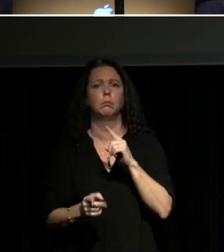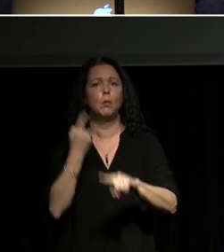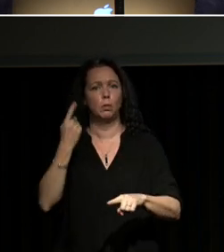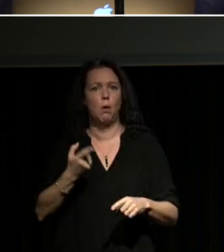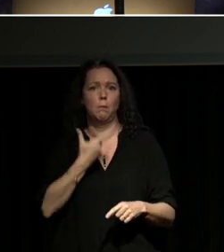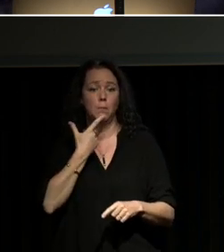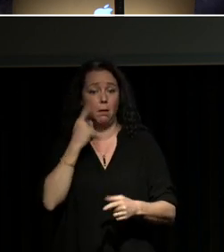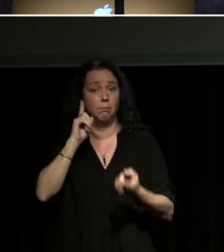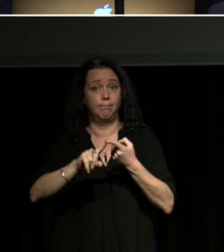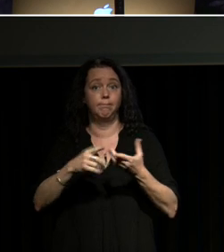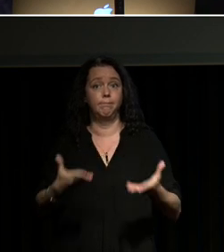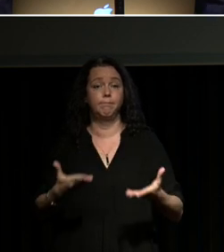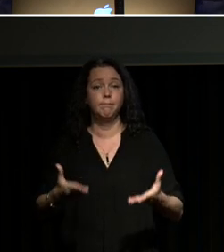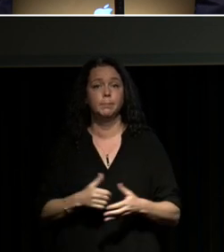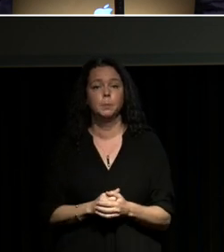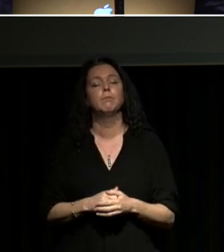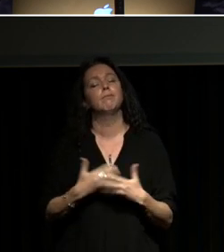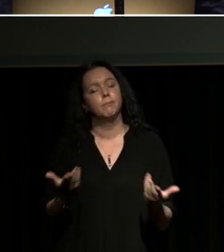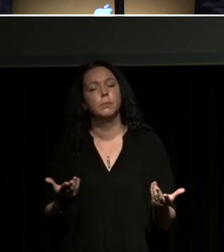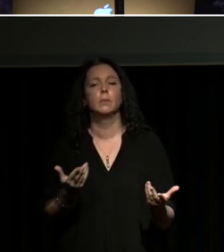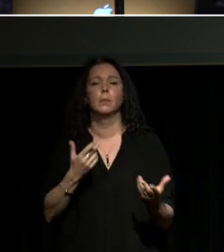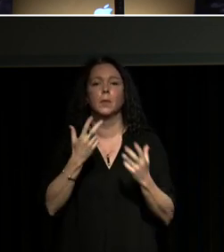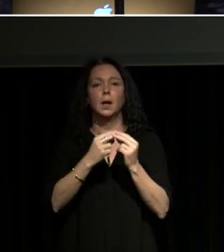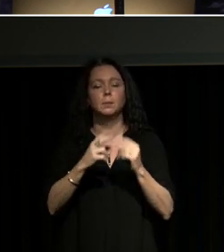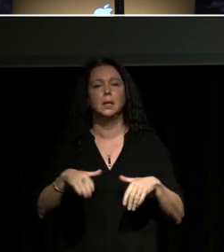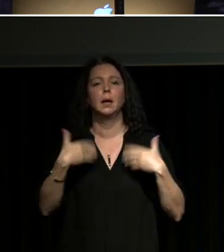que, je vous l'expliquerai par la suite, la loi